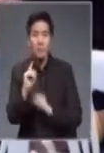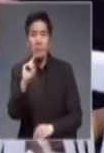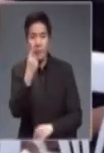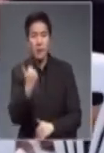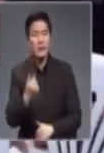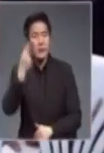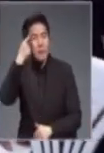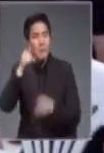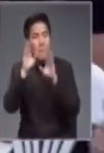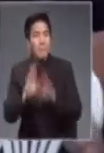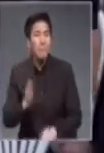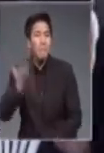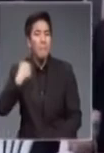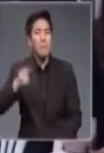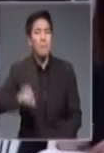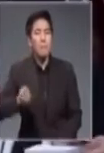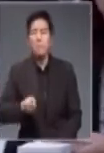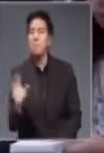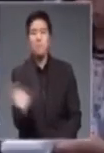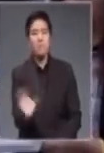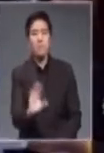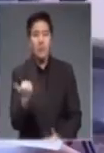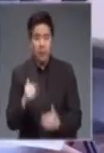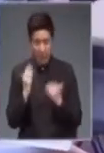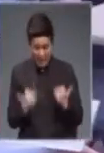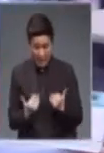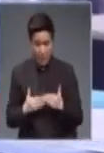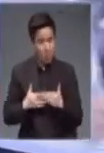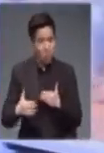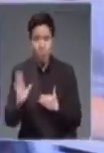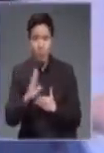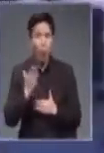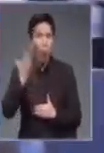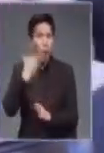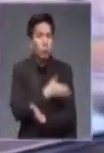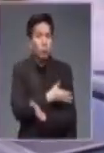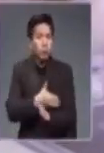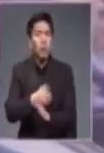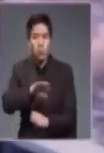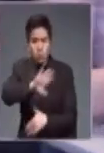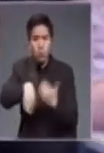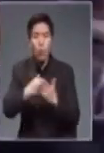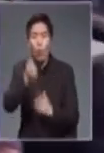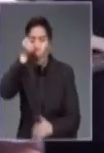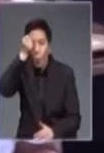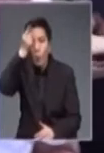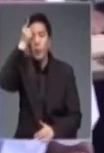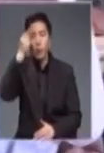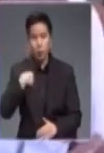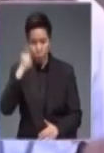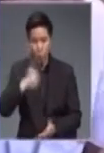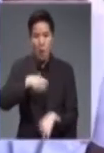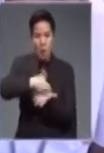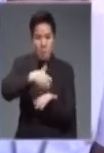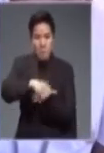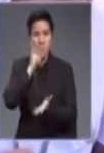ทุกกลุ่มอาชีพรวมทั้งเราจะต้องสร้างกลไกเพื่อสร้างความเข้มแข็งในระดับฐานรากให้มากยิ่งขึ้นนะครับเหล่านี้